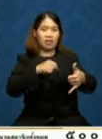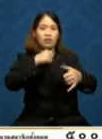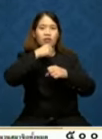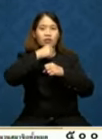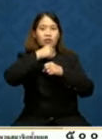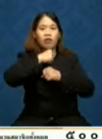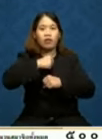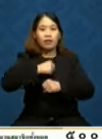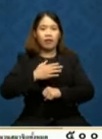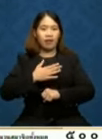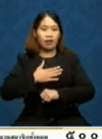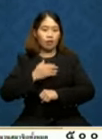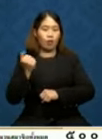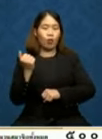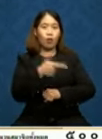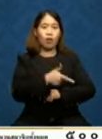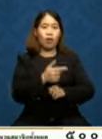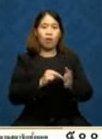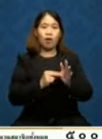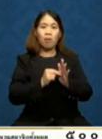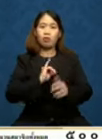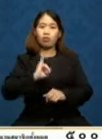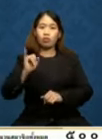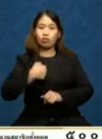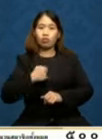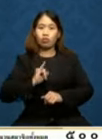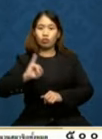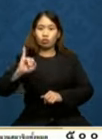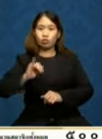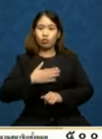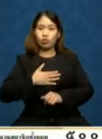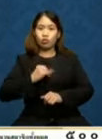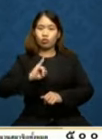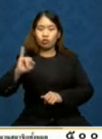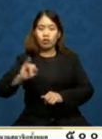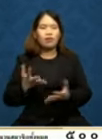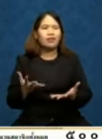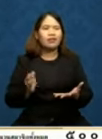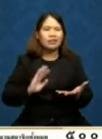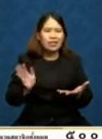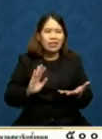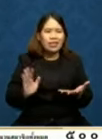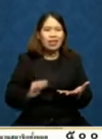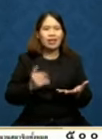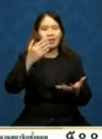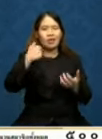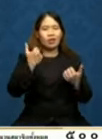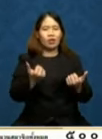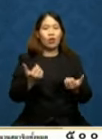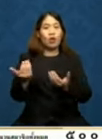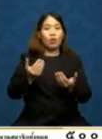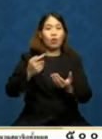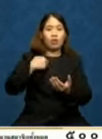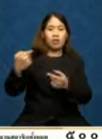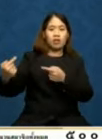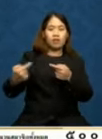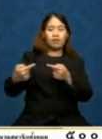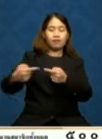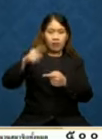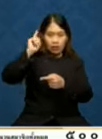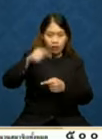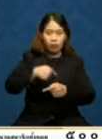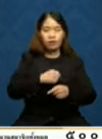มอคือแก่กว่าแล้วก็ถูกกว่านี่ไม่ถูกต้องนะครับเดี๋ยวนี้ลูกก็เถียงพ่อแม่เราก็ต้องฟังเขานะ